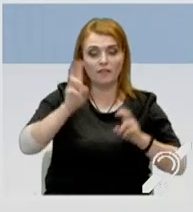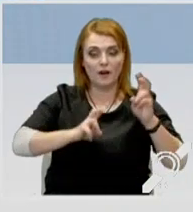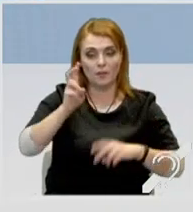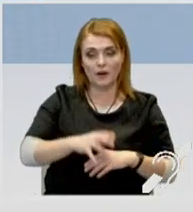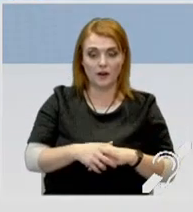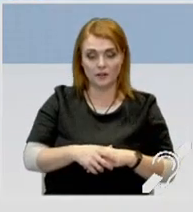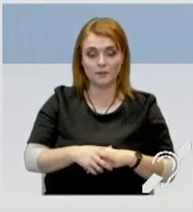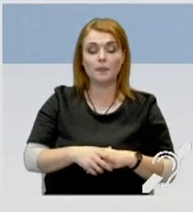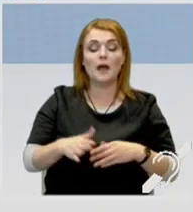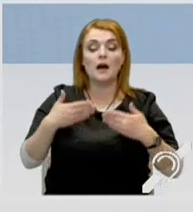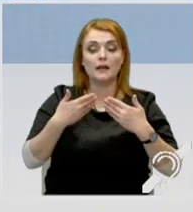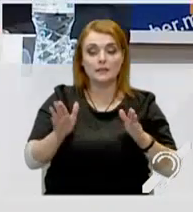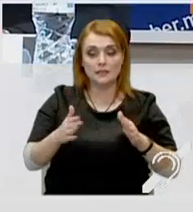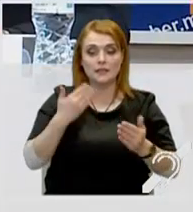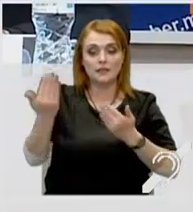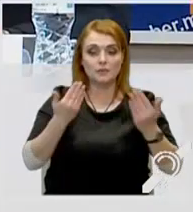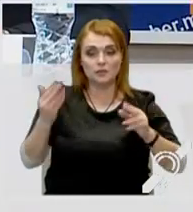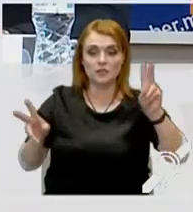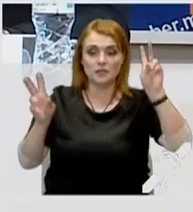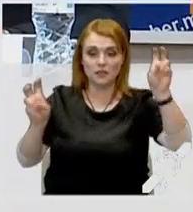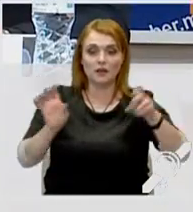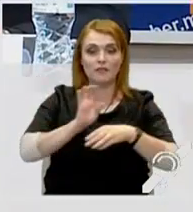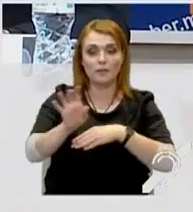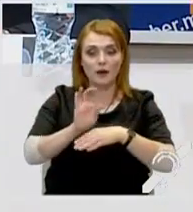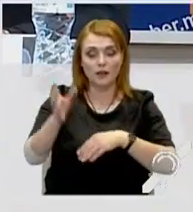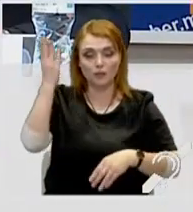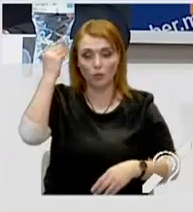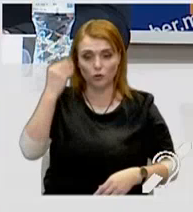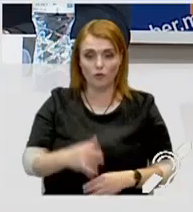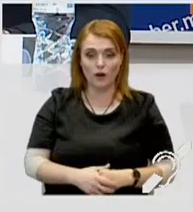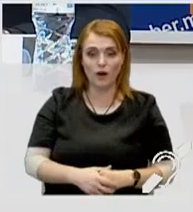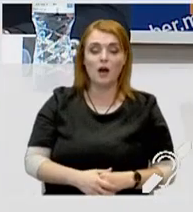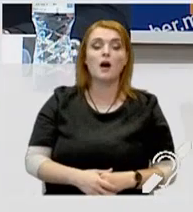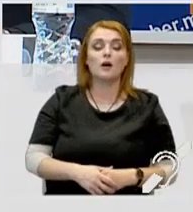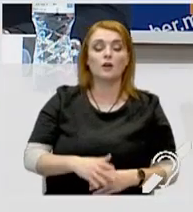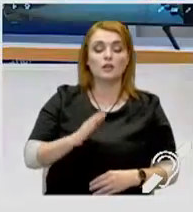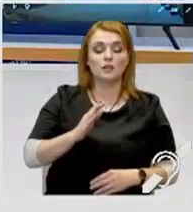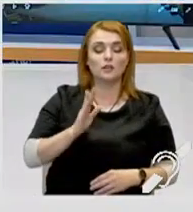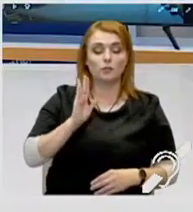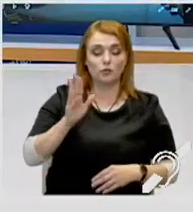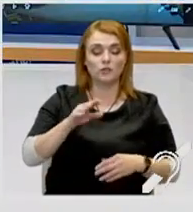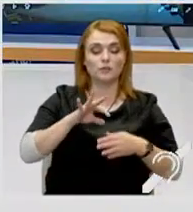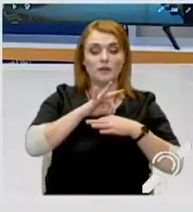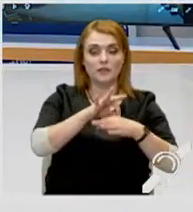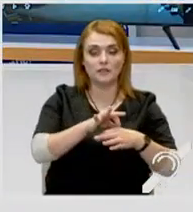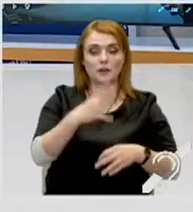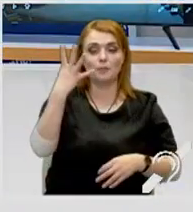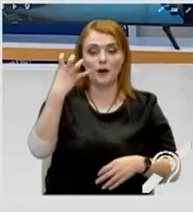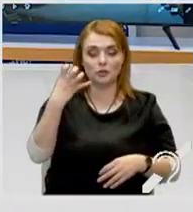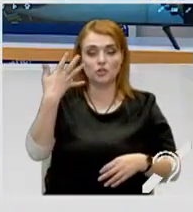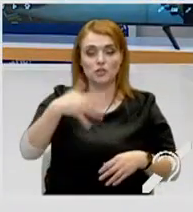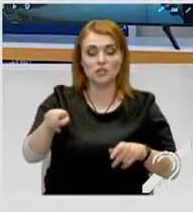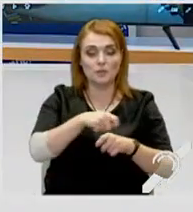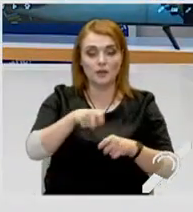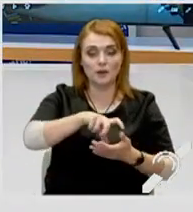Fabricat în Moldova, se va organiza pe o suprafață de peste 3.000 de metri pătrați și va avea trei componente de bază: un program expozițional, un program